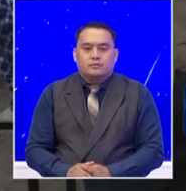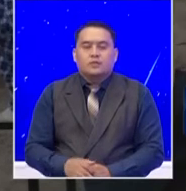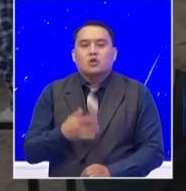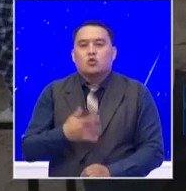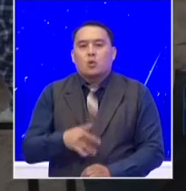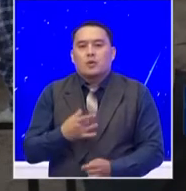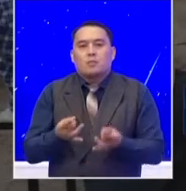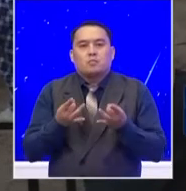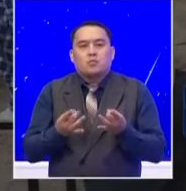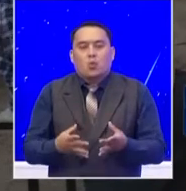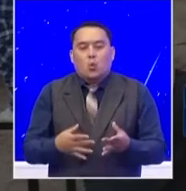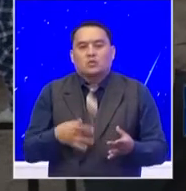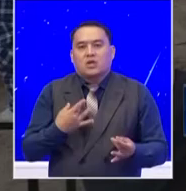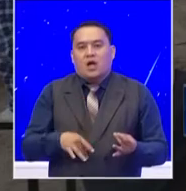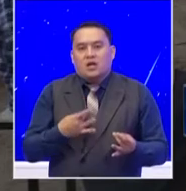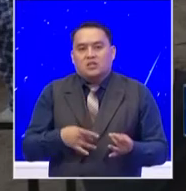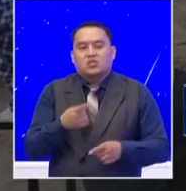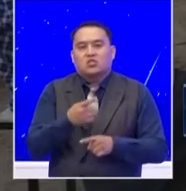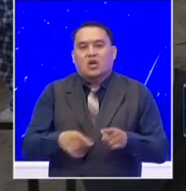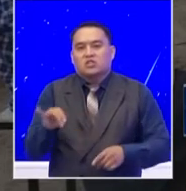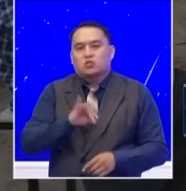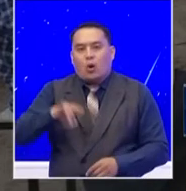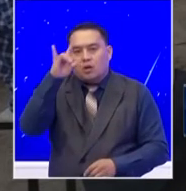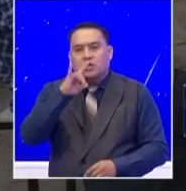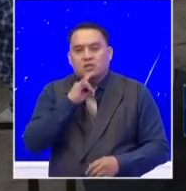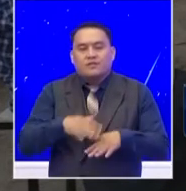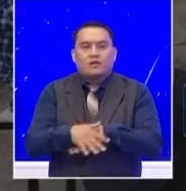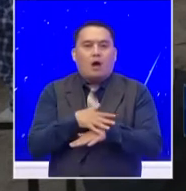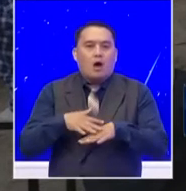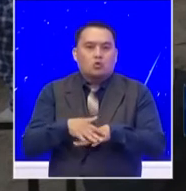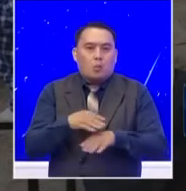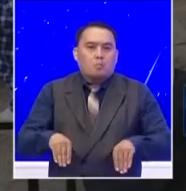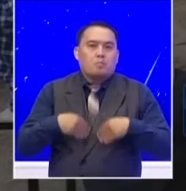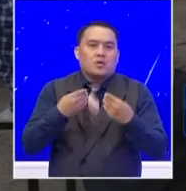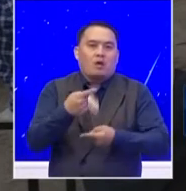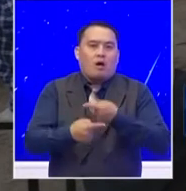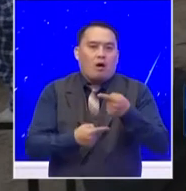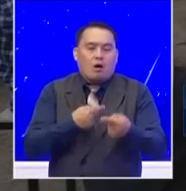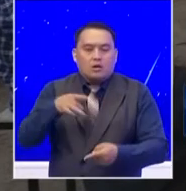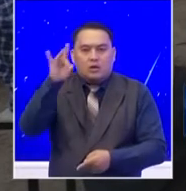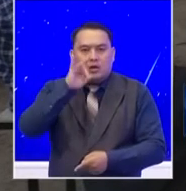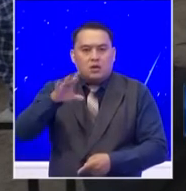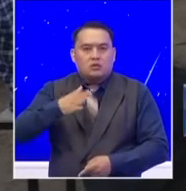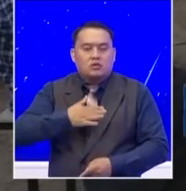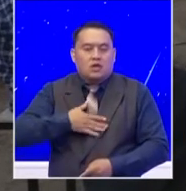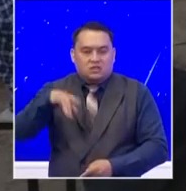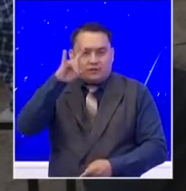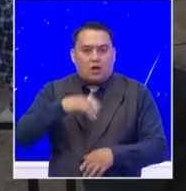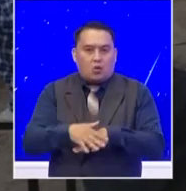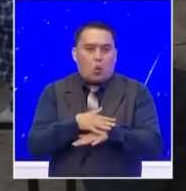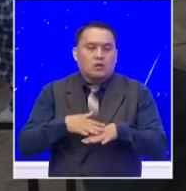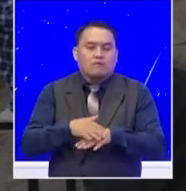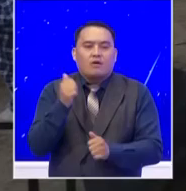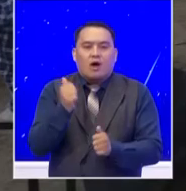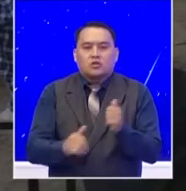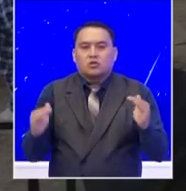Домбра – это не просто обычный инструмент. Это часть истории казахского народа. Через него передавались сказания и легенды наших предков. Я хочу, чтобы в